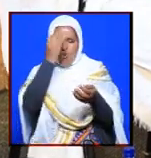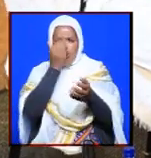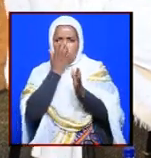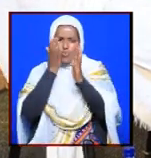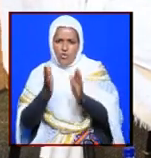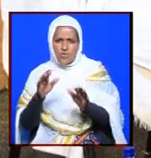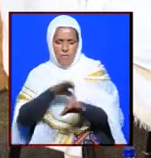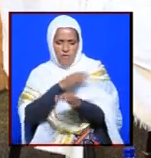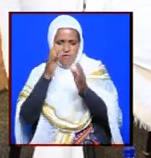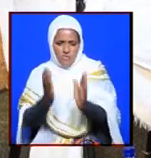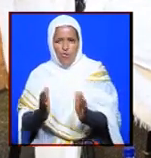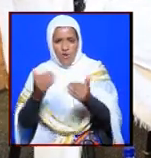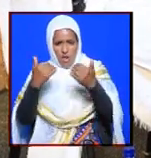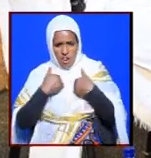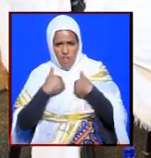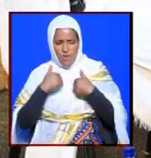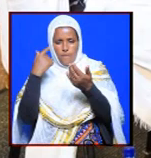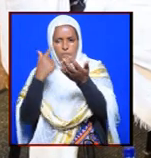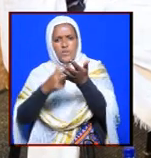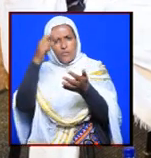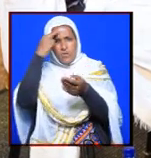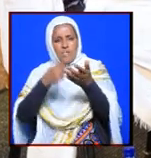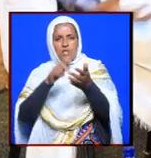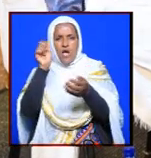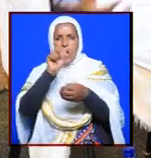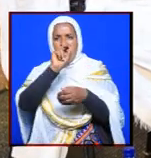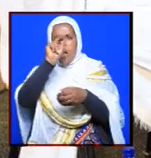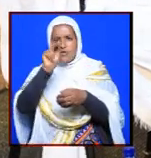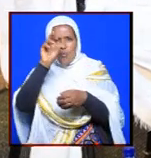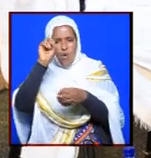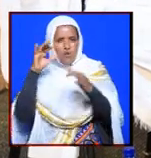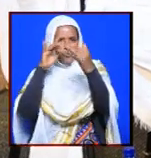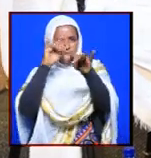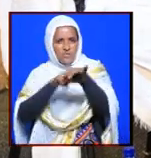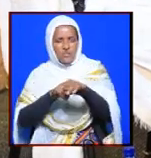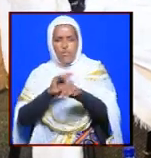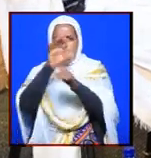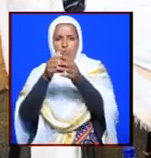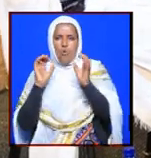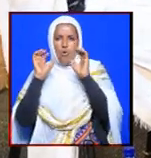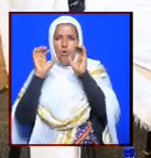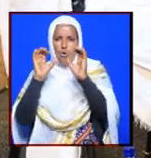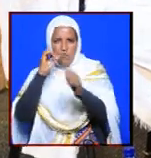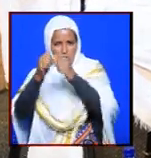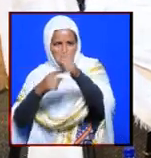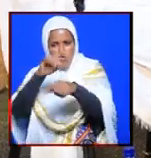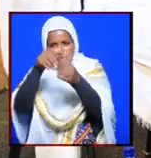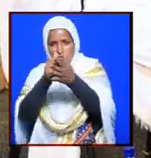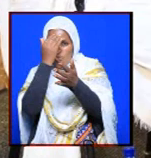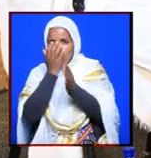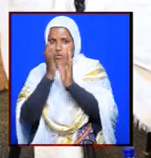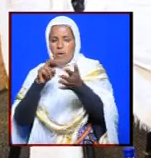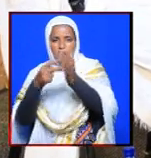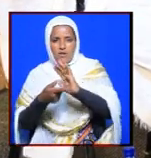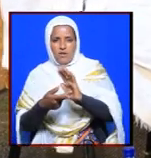ግን ኦርቶዶክሳዊነት መንፈሱ ካለ ግን ለዚህ ነው በአድዋ ሁሉም አንድ ሆኖ ሆ ብሎ የሄደው። ሁሉም ኦርቶዶክሳዊ ነው